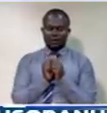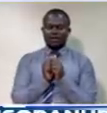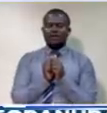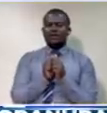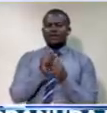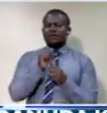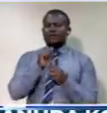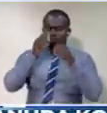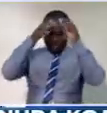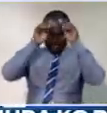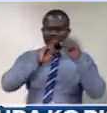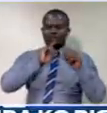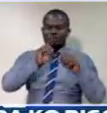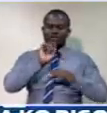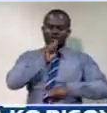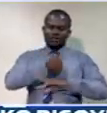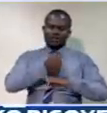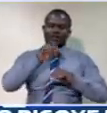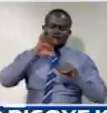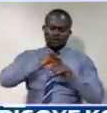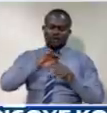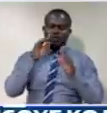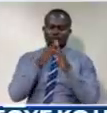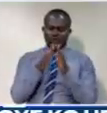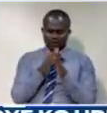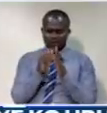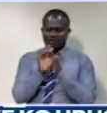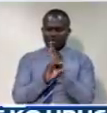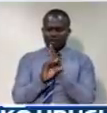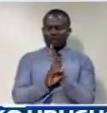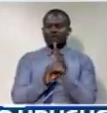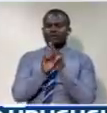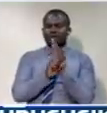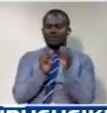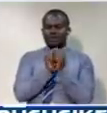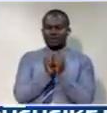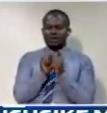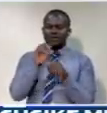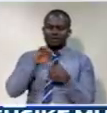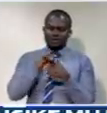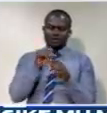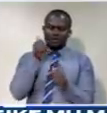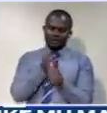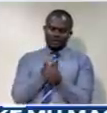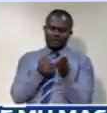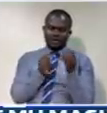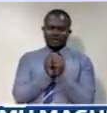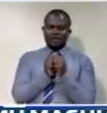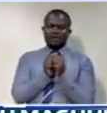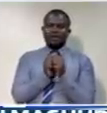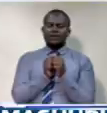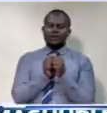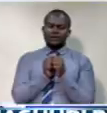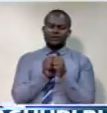Iteka rya Perezida rigena imyanya itorerwa ku rwego rw'umudugudu, urw'akagari, urw'umurenge n'inteko itora kuri buri rwego.